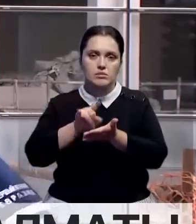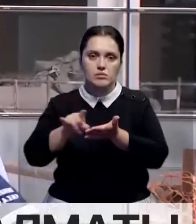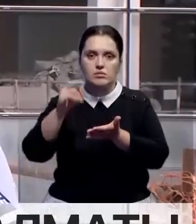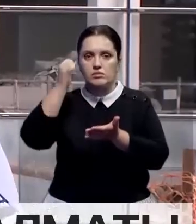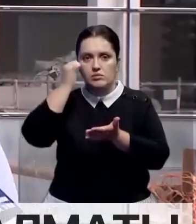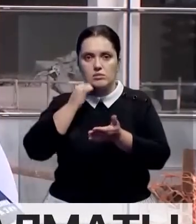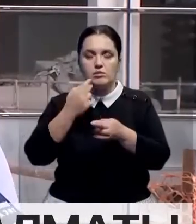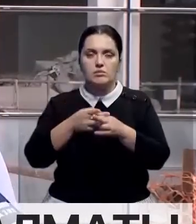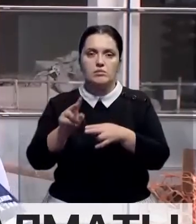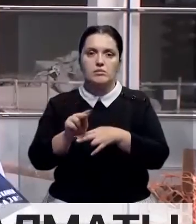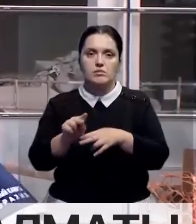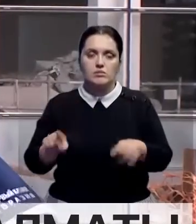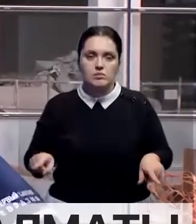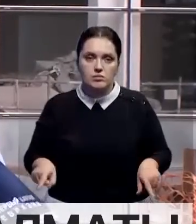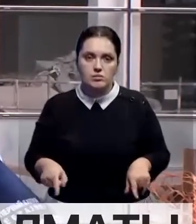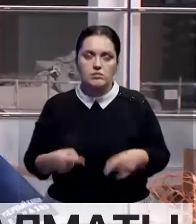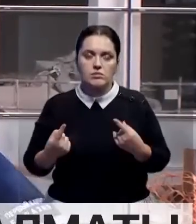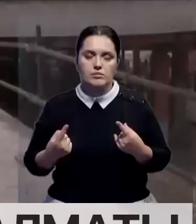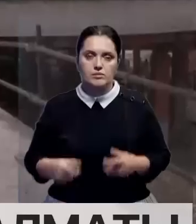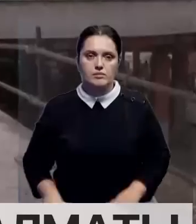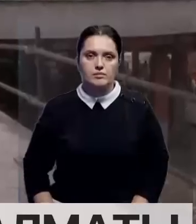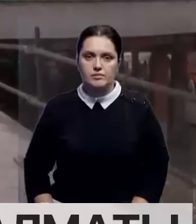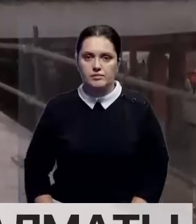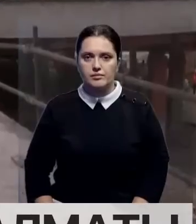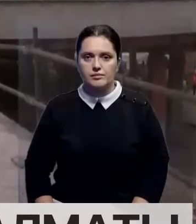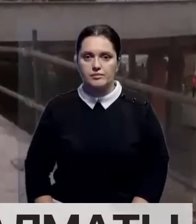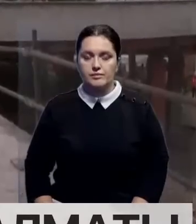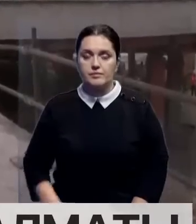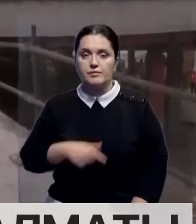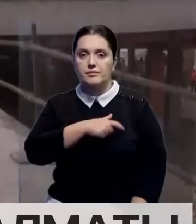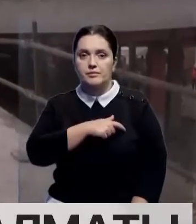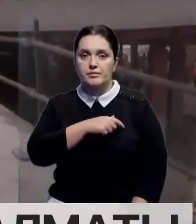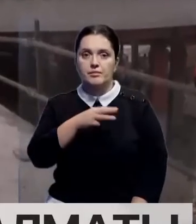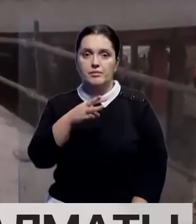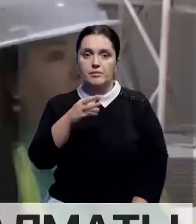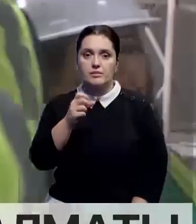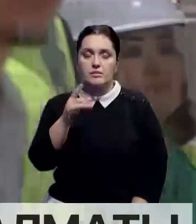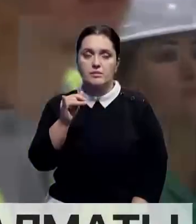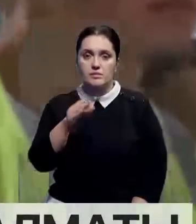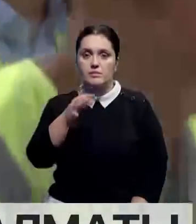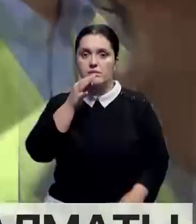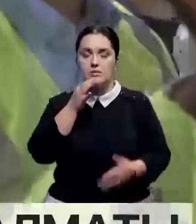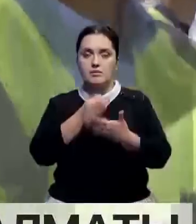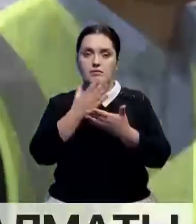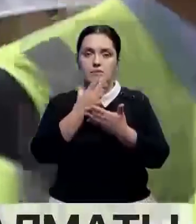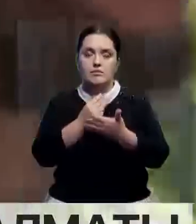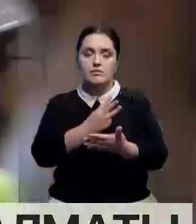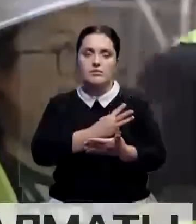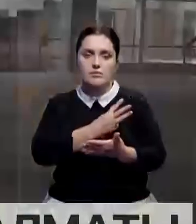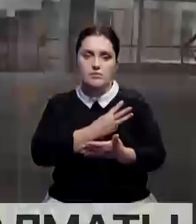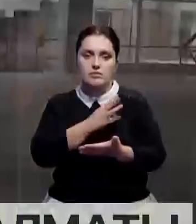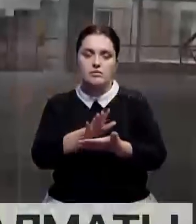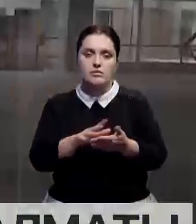терминал будет реконструирован под местные рейсы. Депутаты Маслихата высказали и свои пожелания по дальнейшей реконструкции